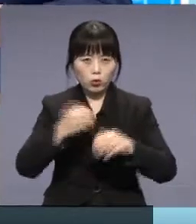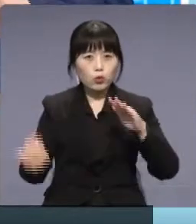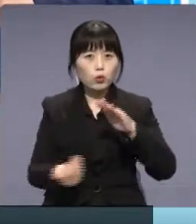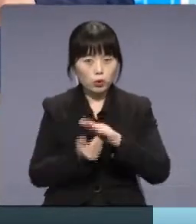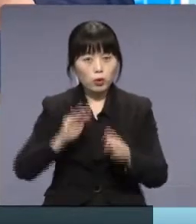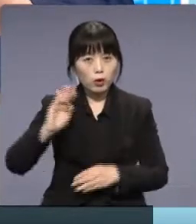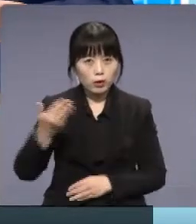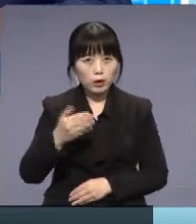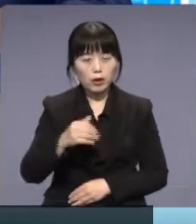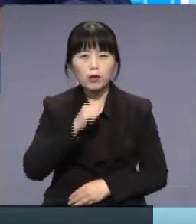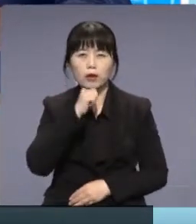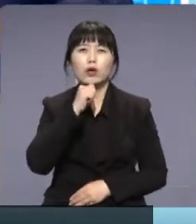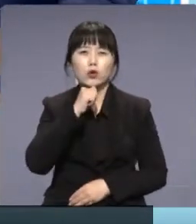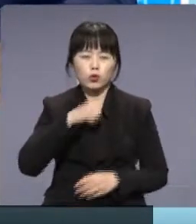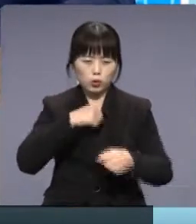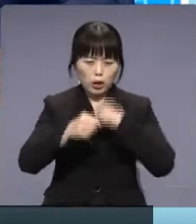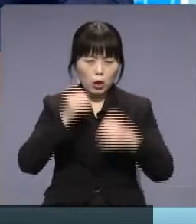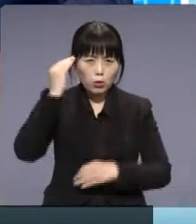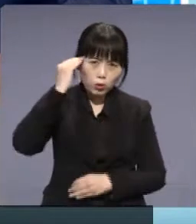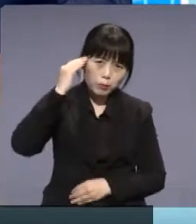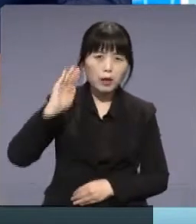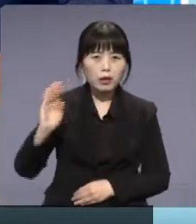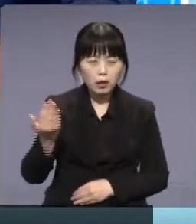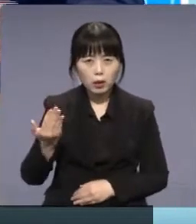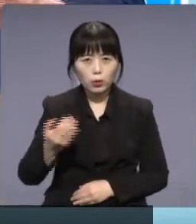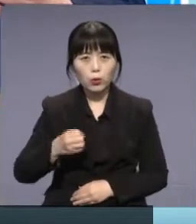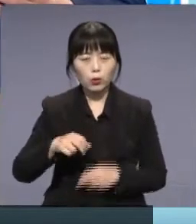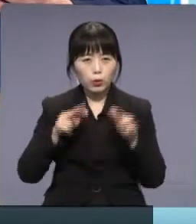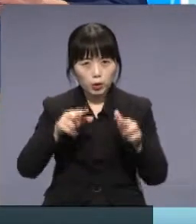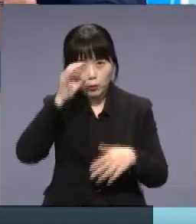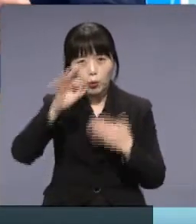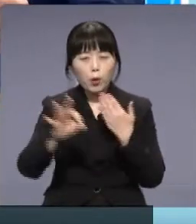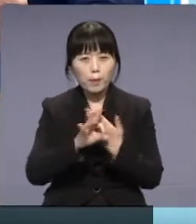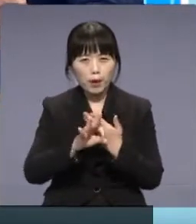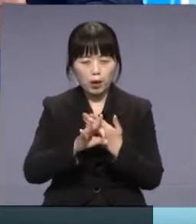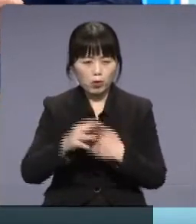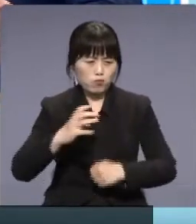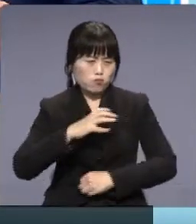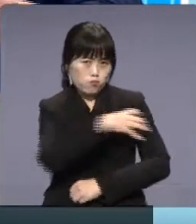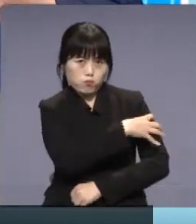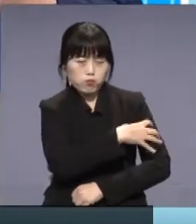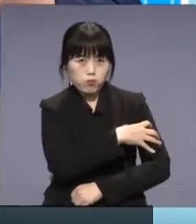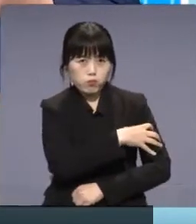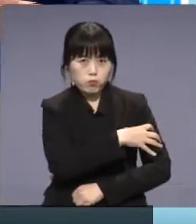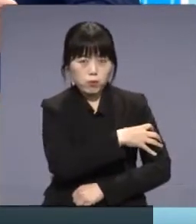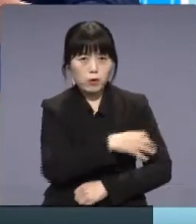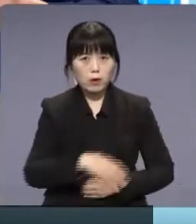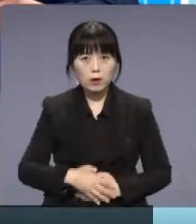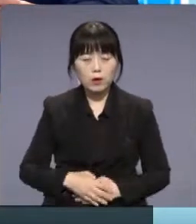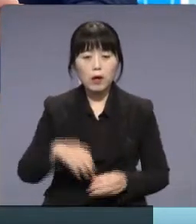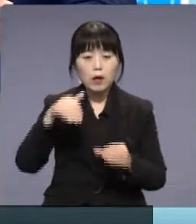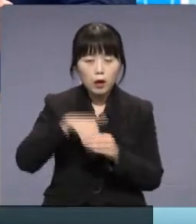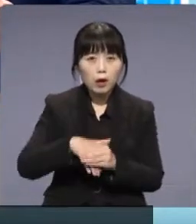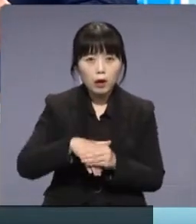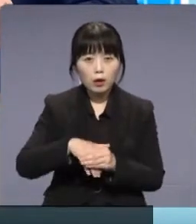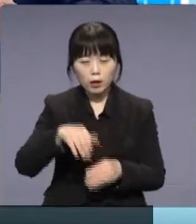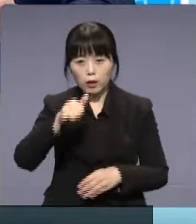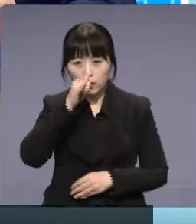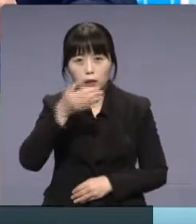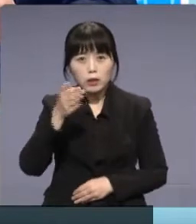빈곤도 자유를 침해하고, 그리고 이제 지금 보면 공권력, 예를 들어 그 선거라는 형식은